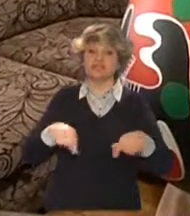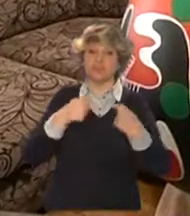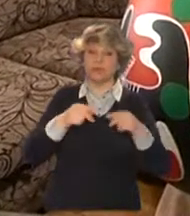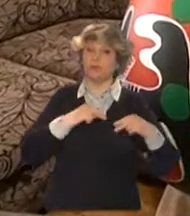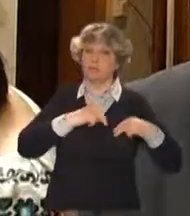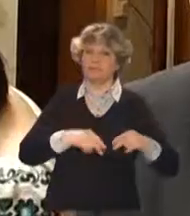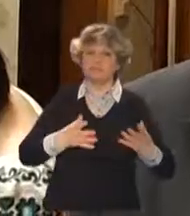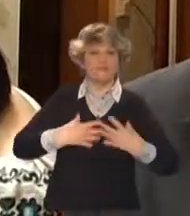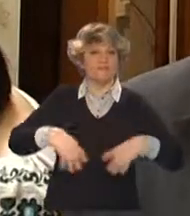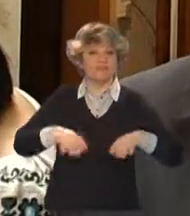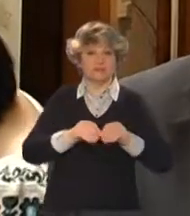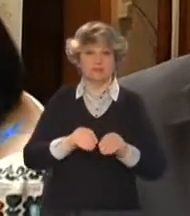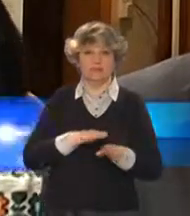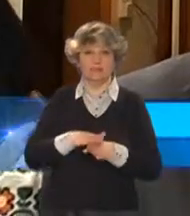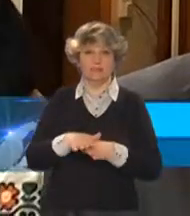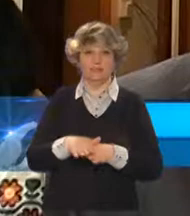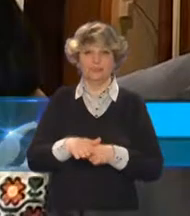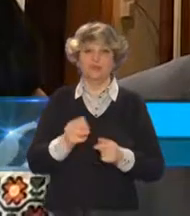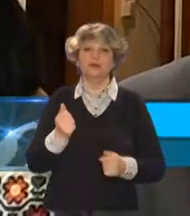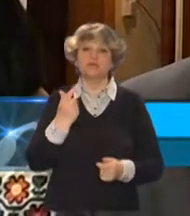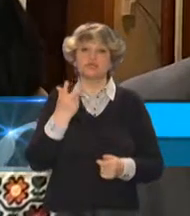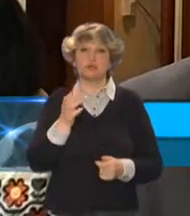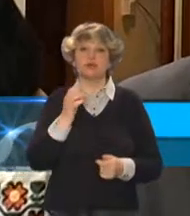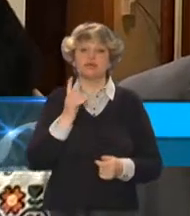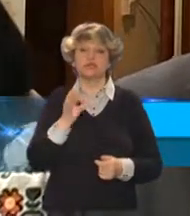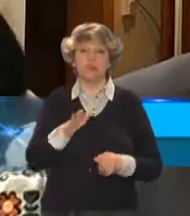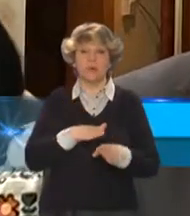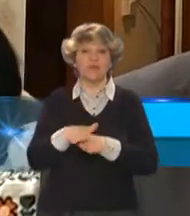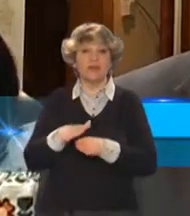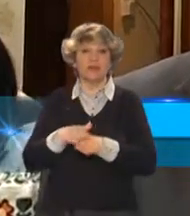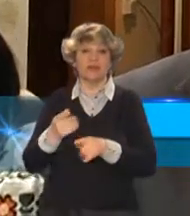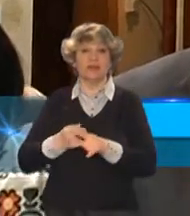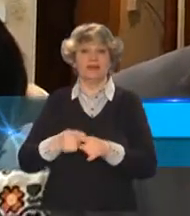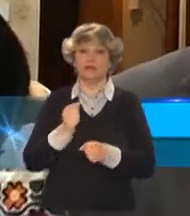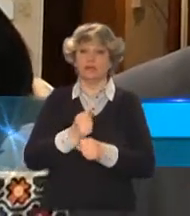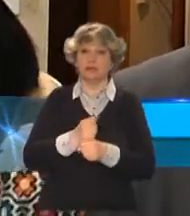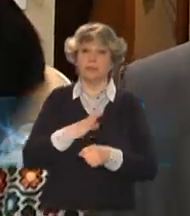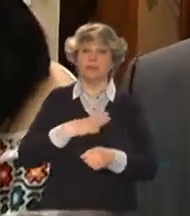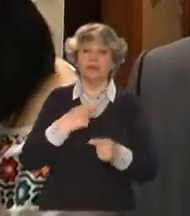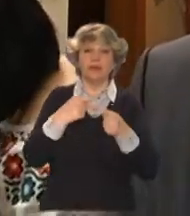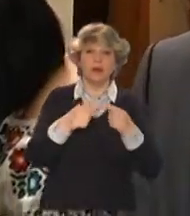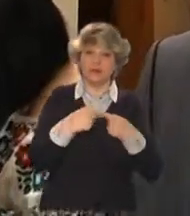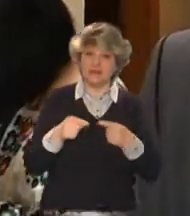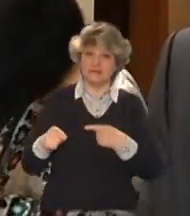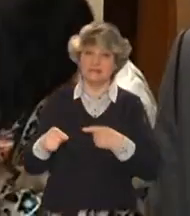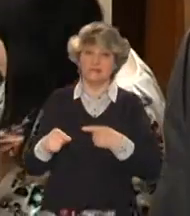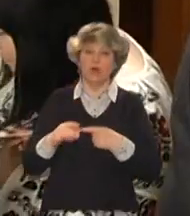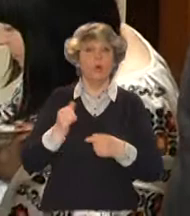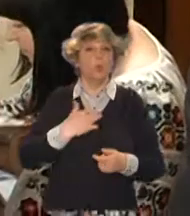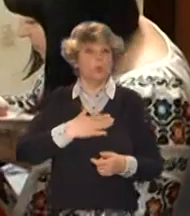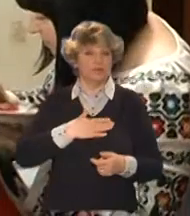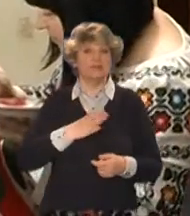родина. Скільки терміни виконання цих робіт були у кожного різних, різний, у нас